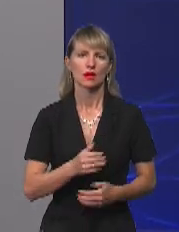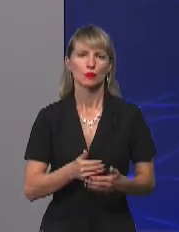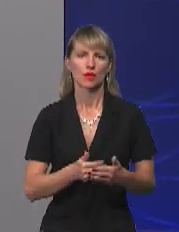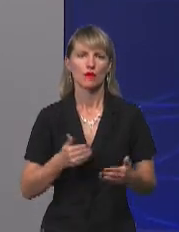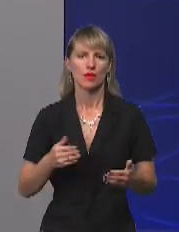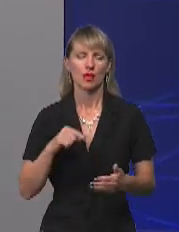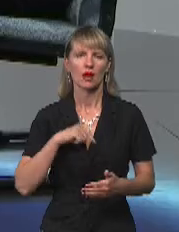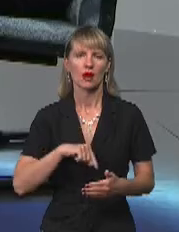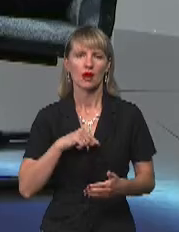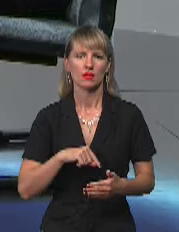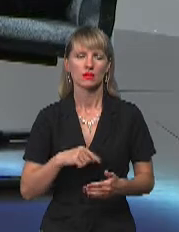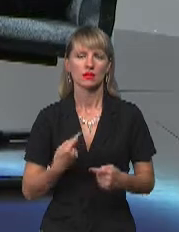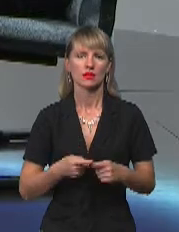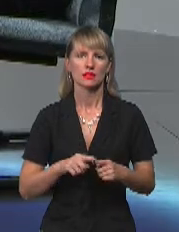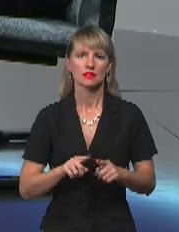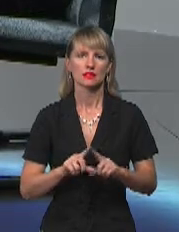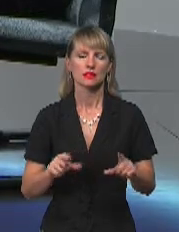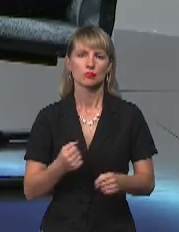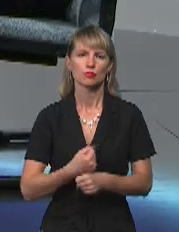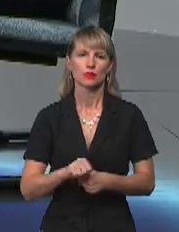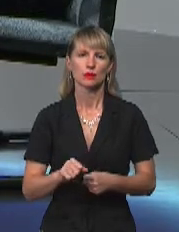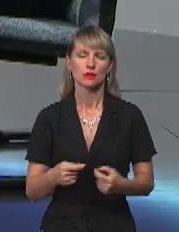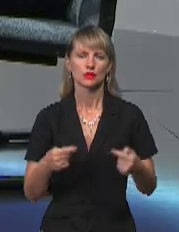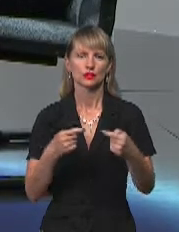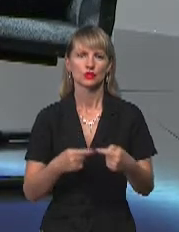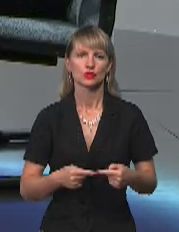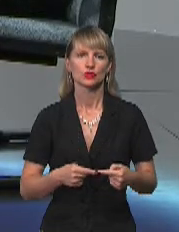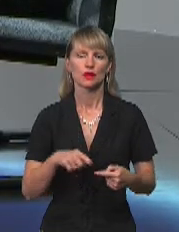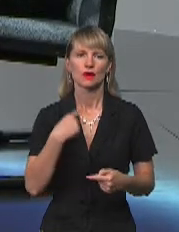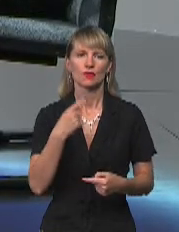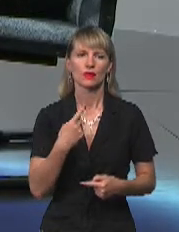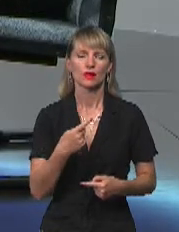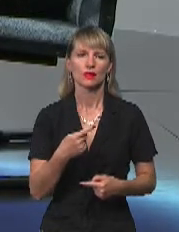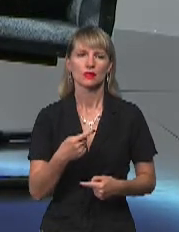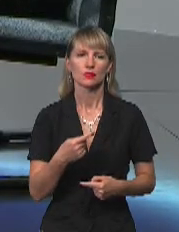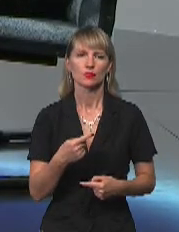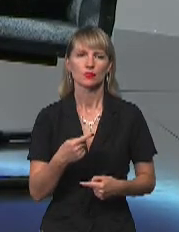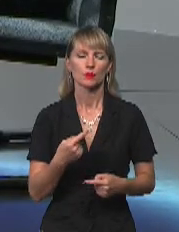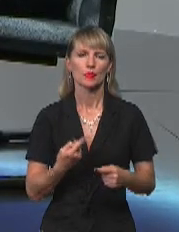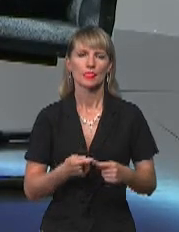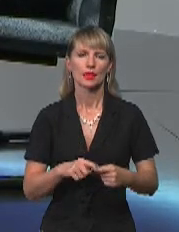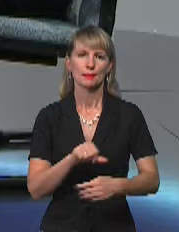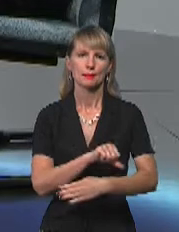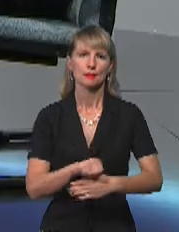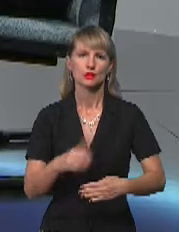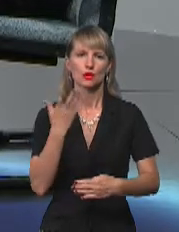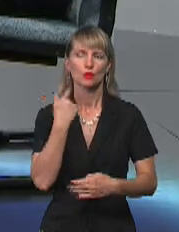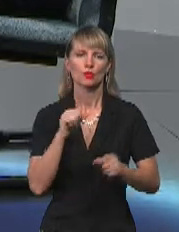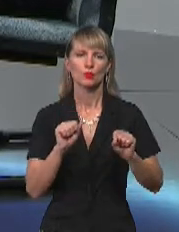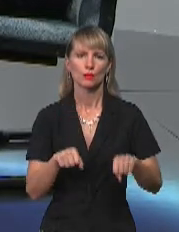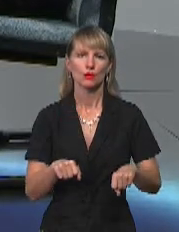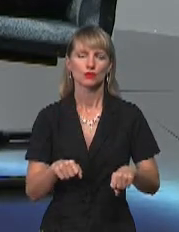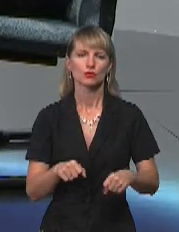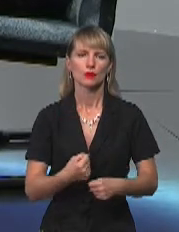або заходу примусу чітко визначати саме ці межі, коли можна застосовувати заходи